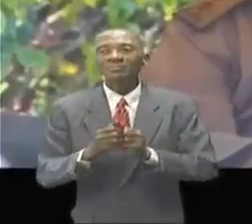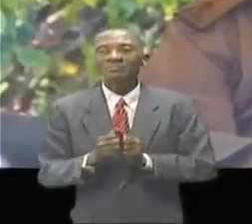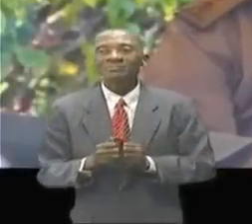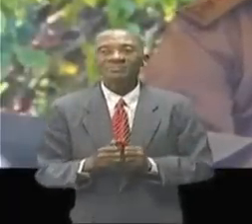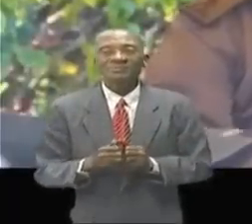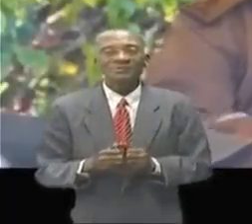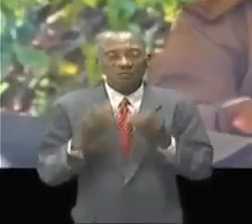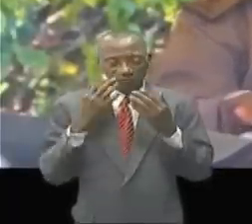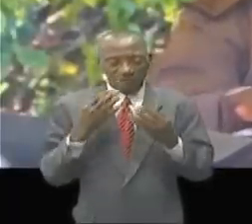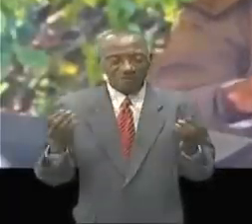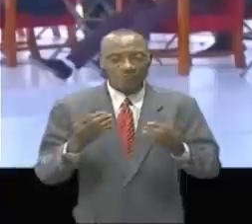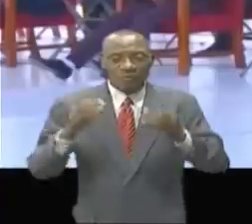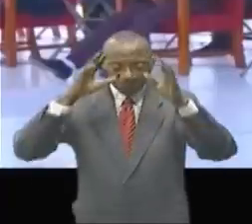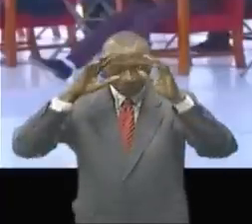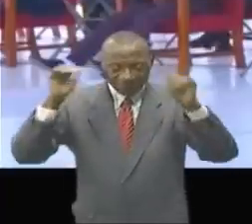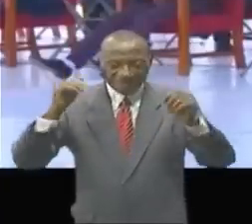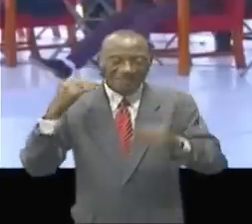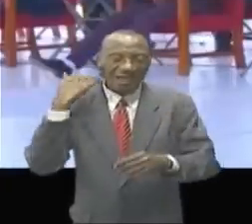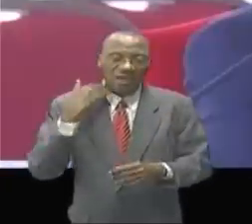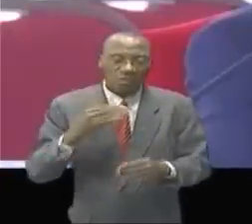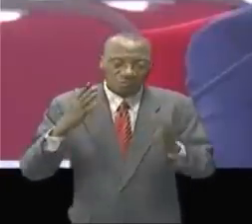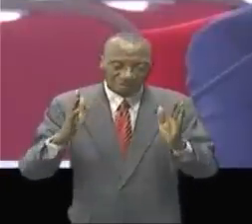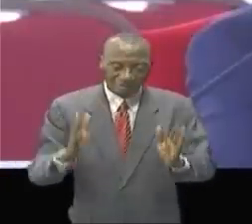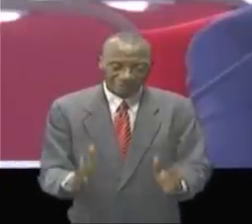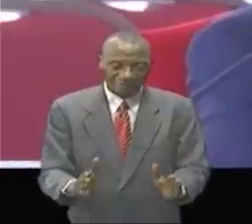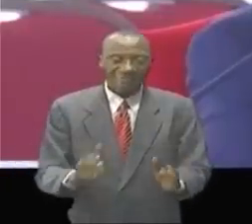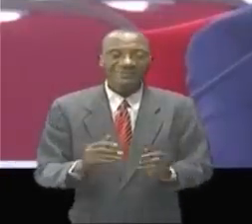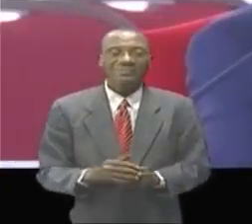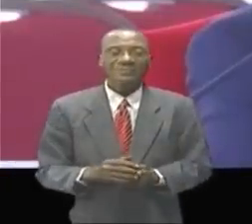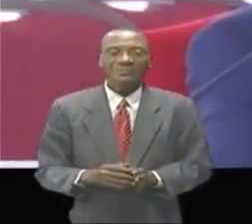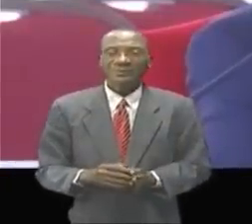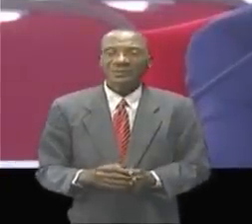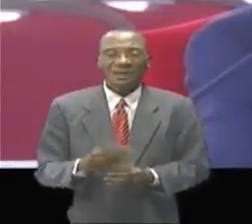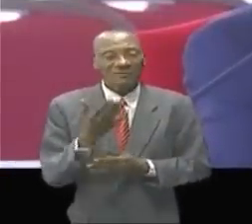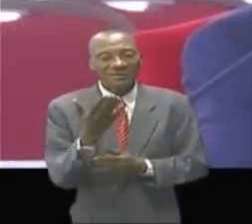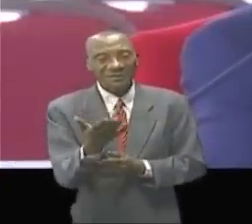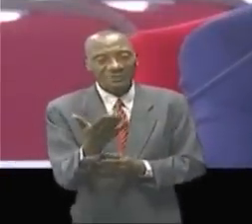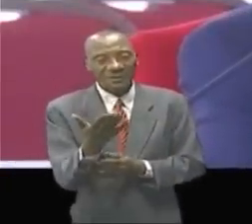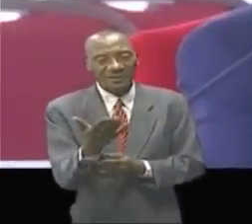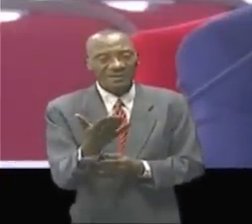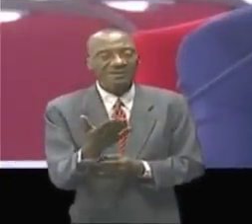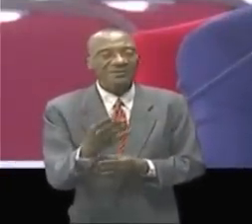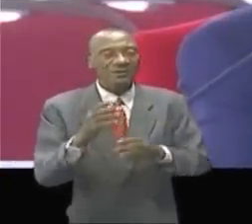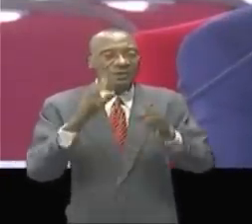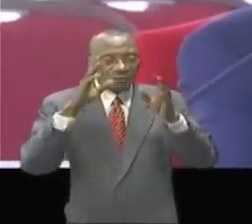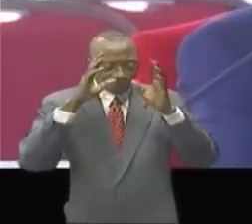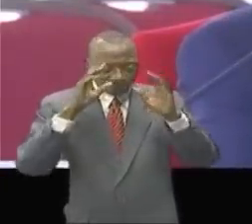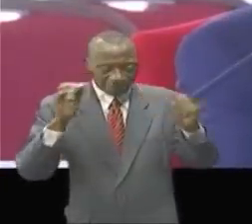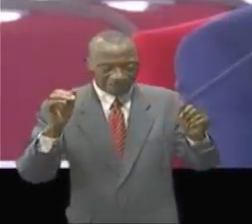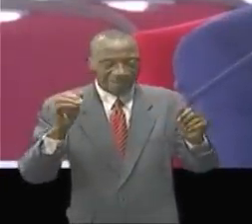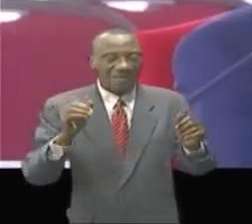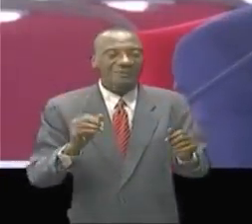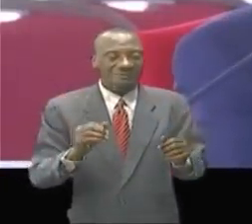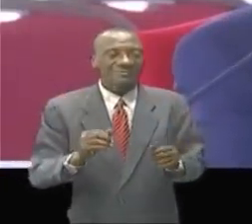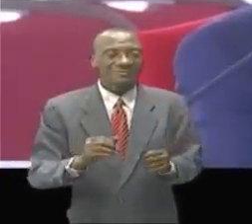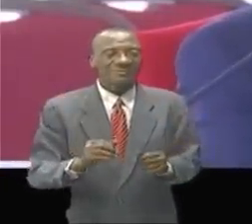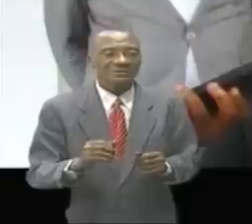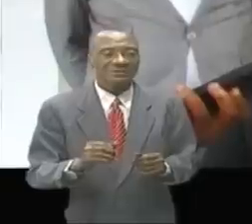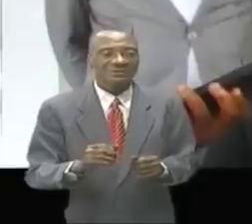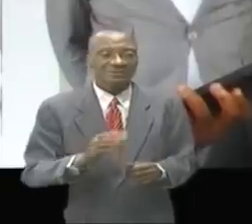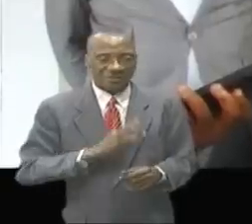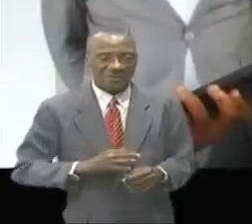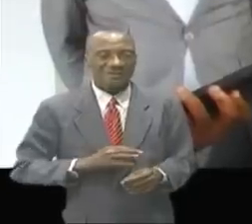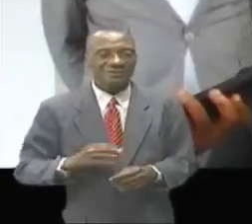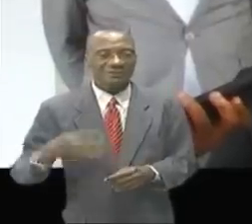le président Museveni avait sollicité de la part de son homologue qu'une délégation puisse aller à